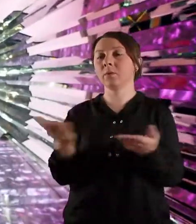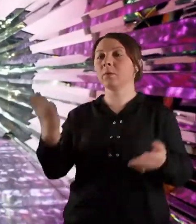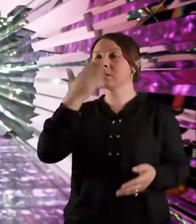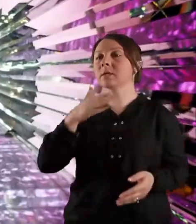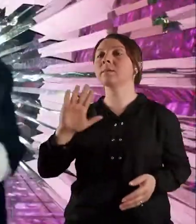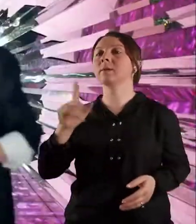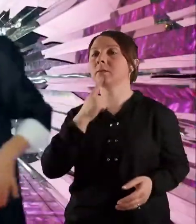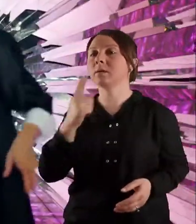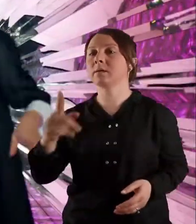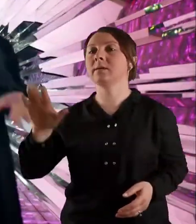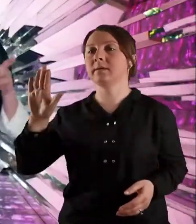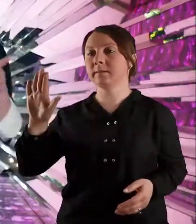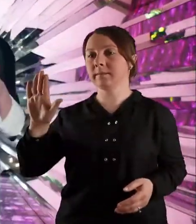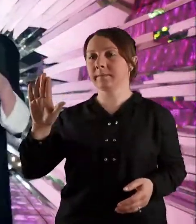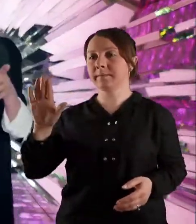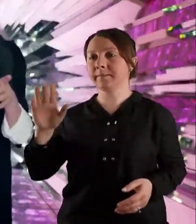yok